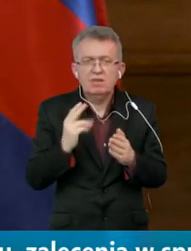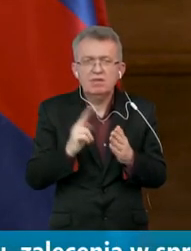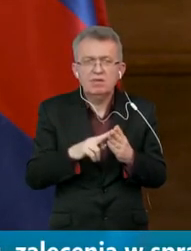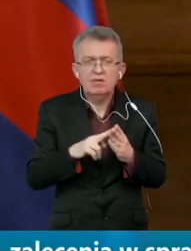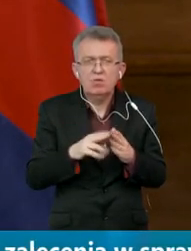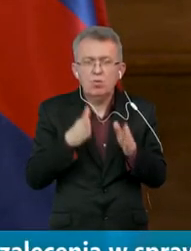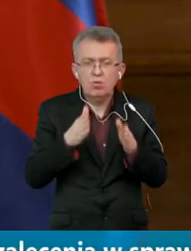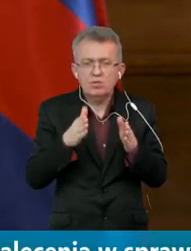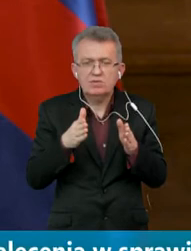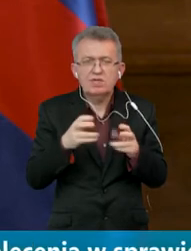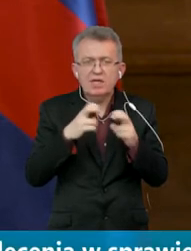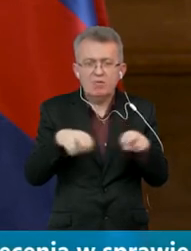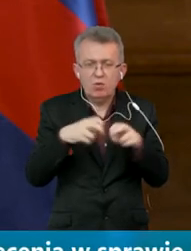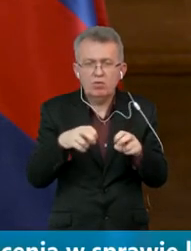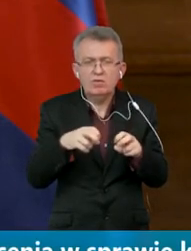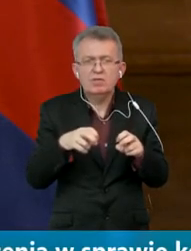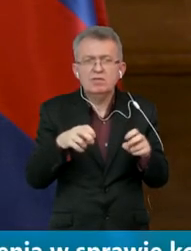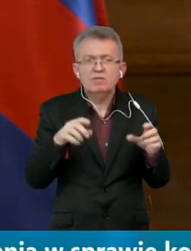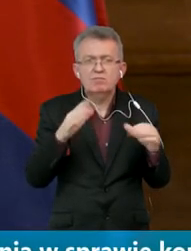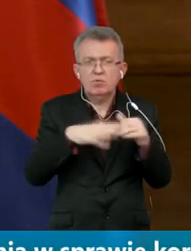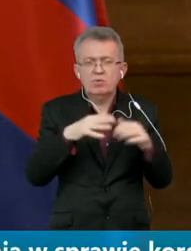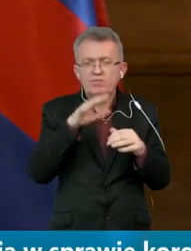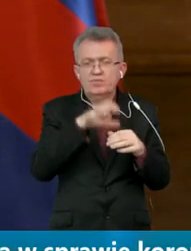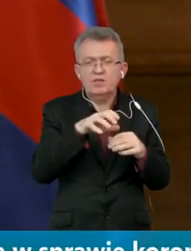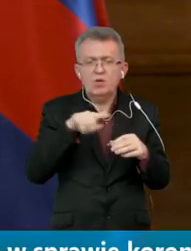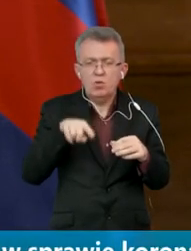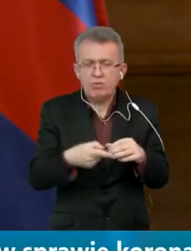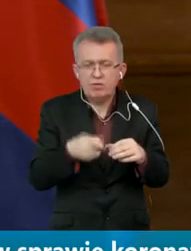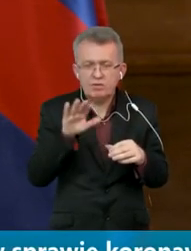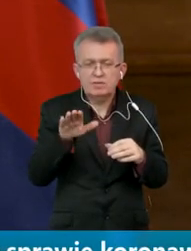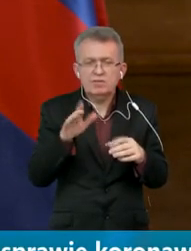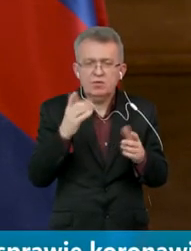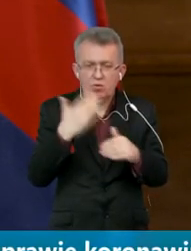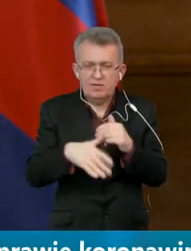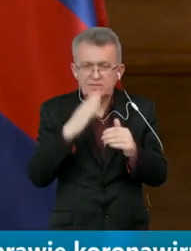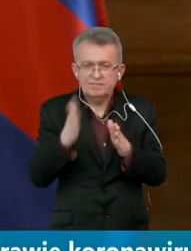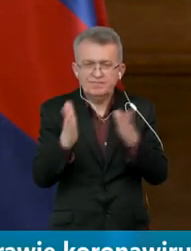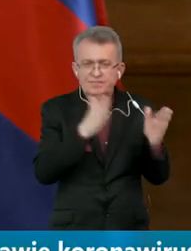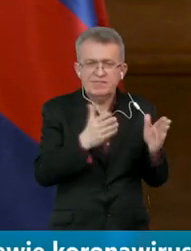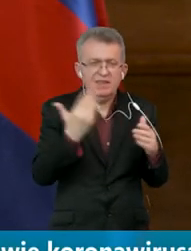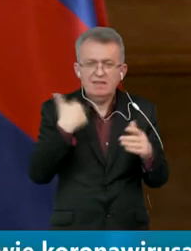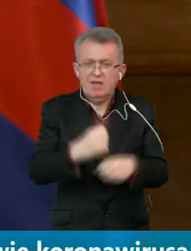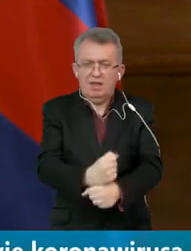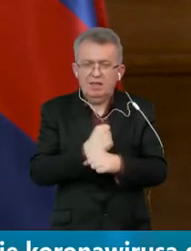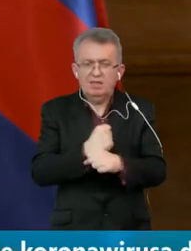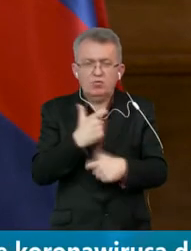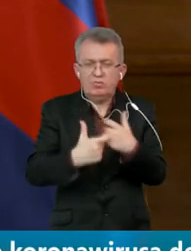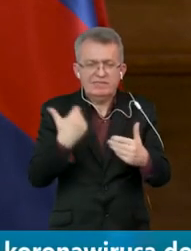tych ulic, które są objęte remontem w związku z budową węzła Głębokie. Nie chcemy zakorkować całego